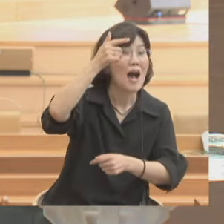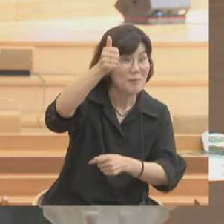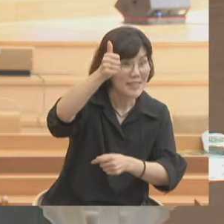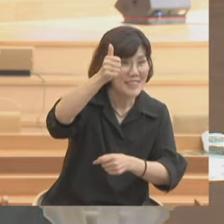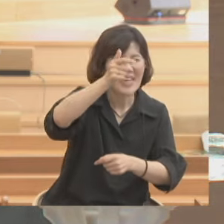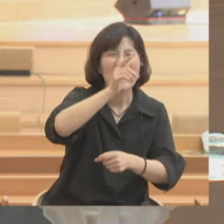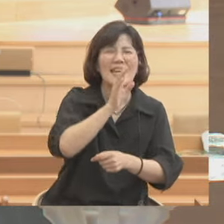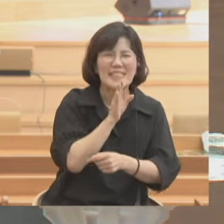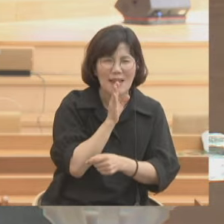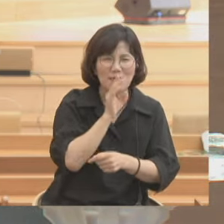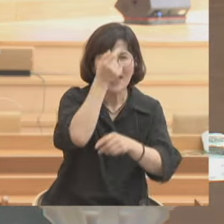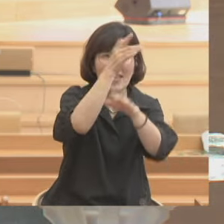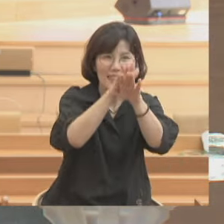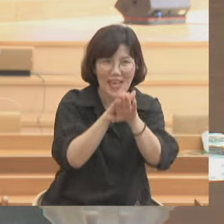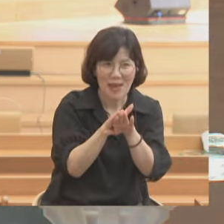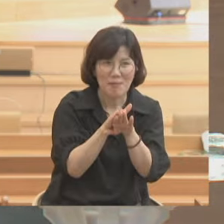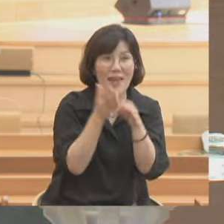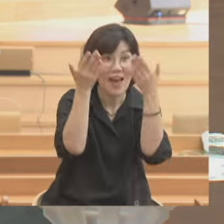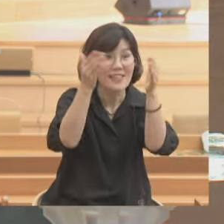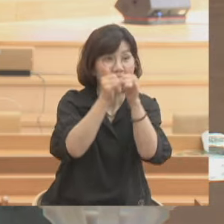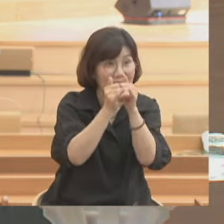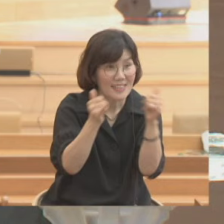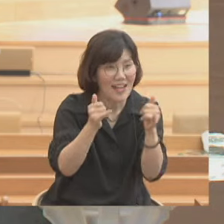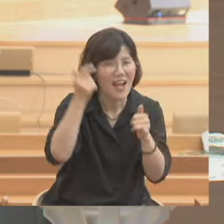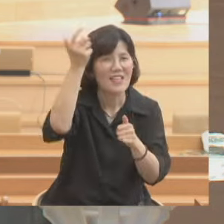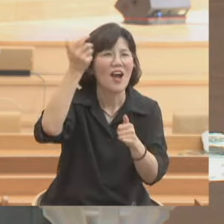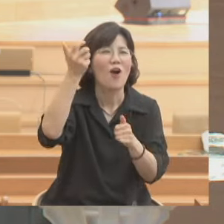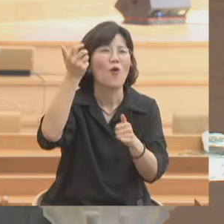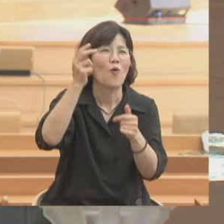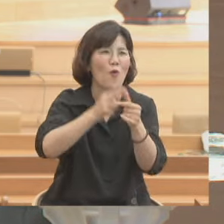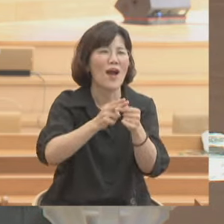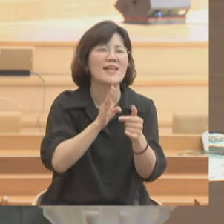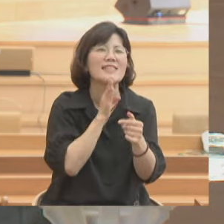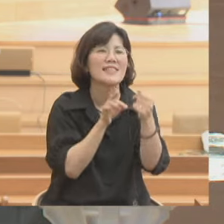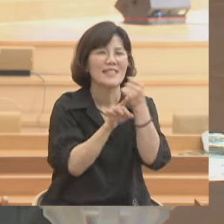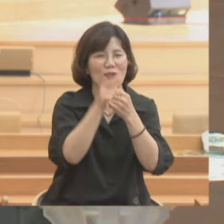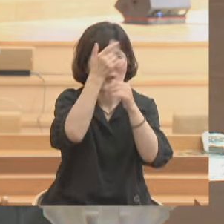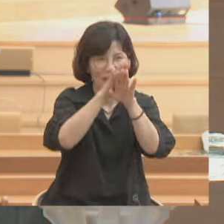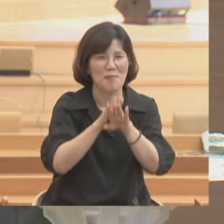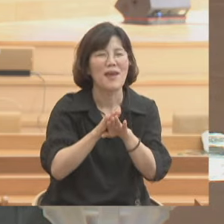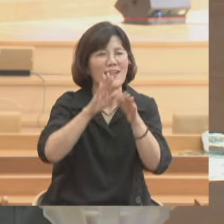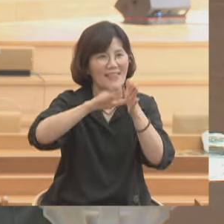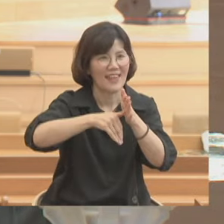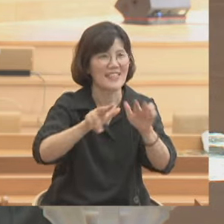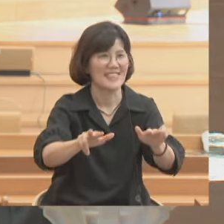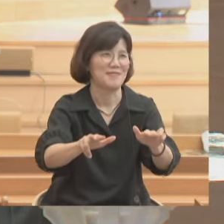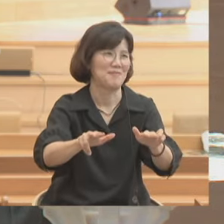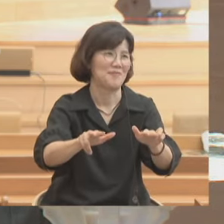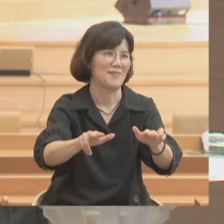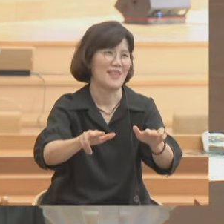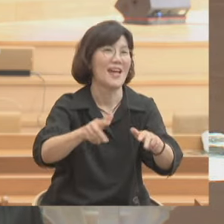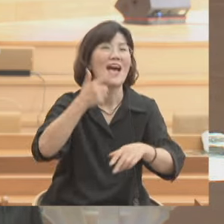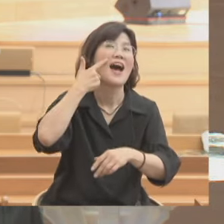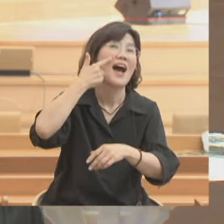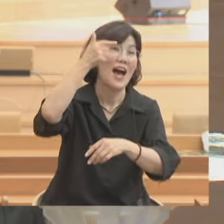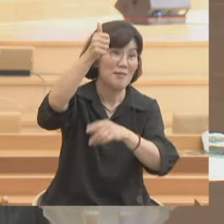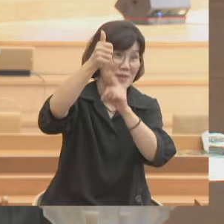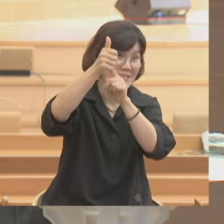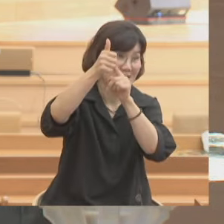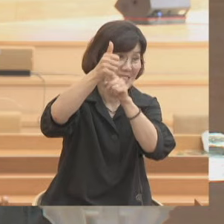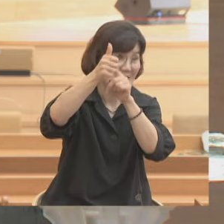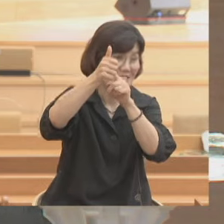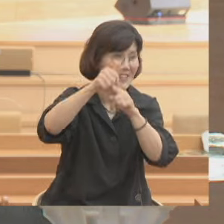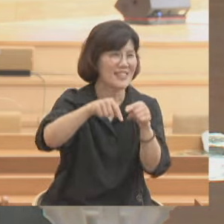아버지께 참되게 예배하는 자들은 영과 진리로 예배할 때가 오나니 곧 이때라. 아버지께서는